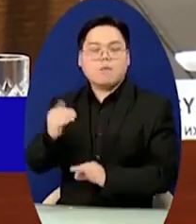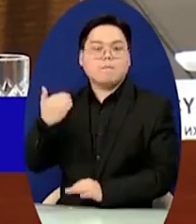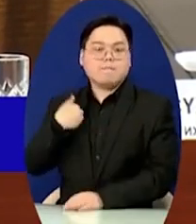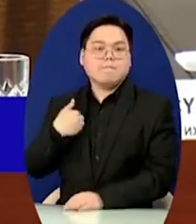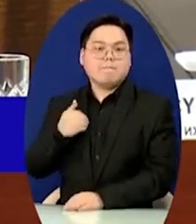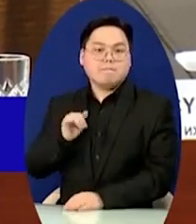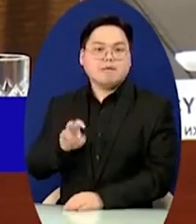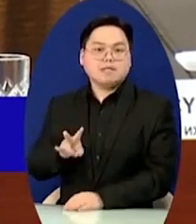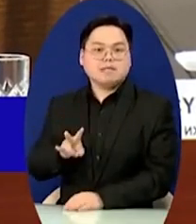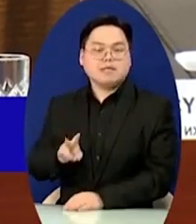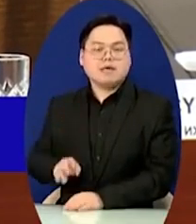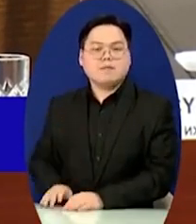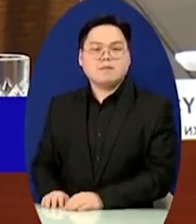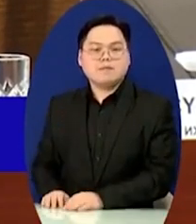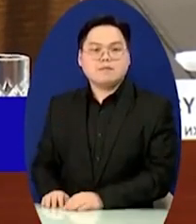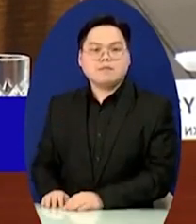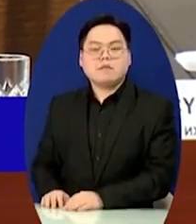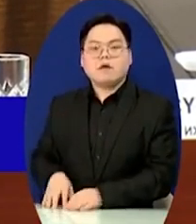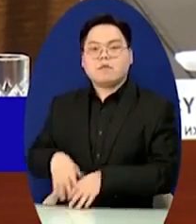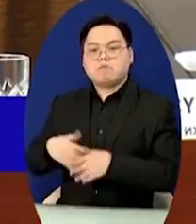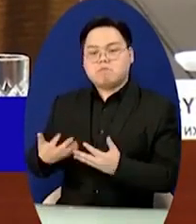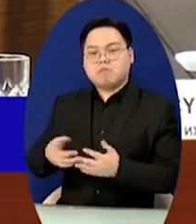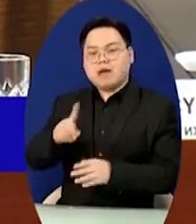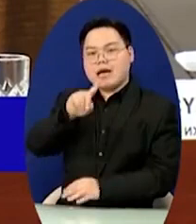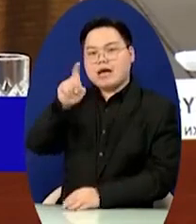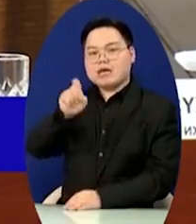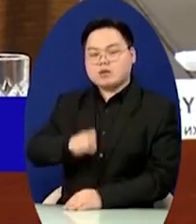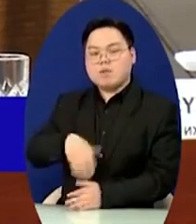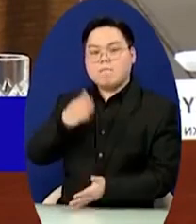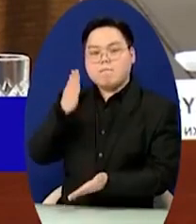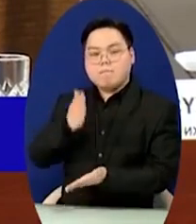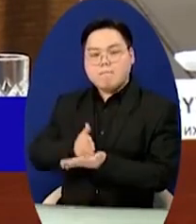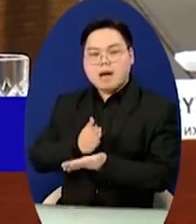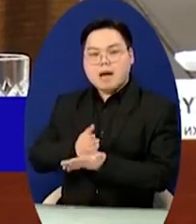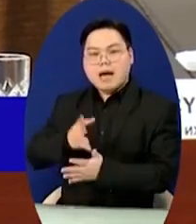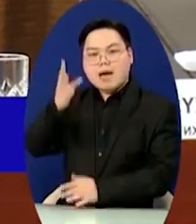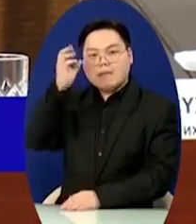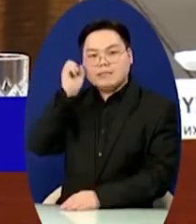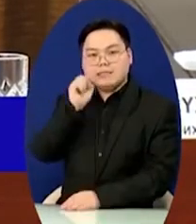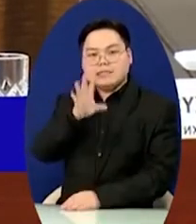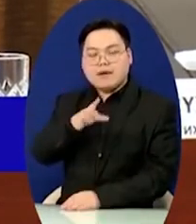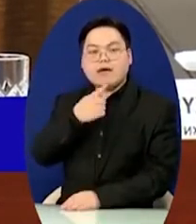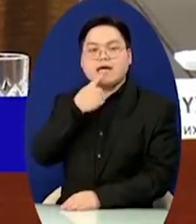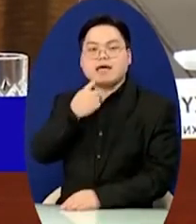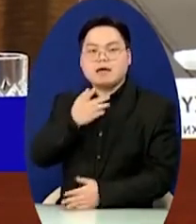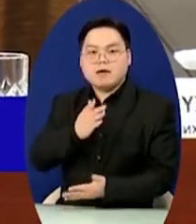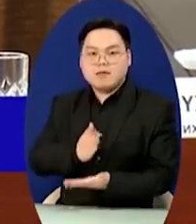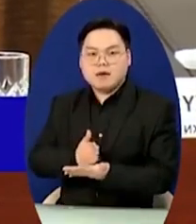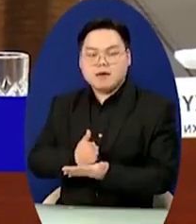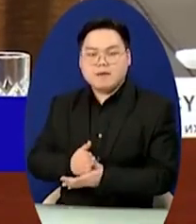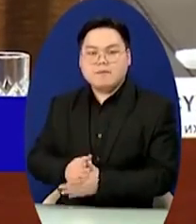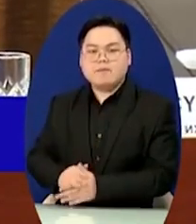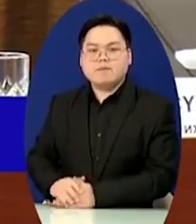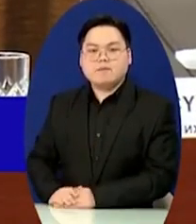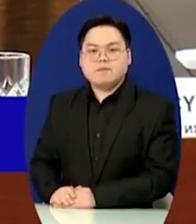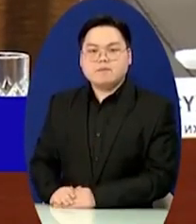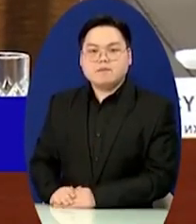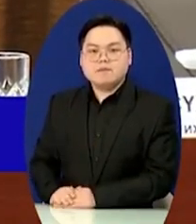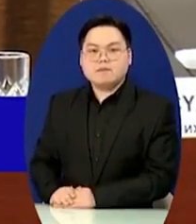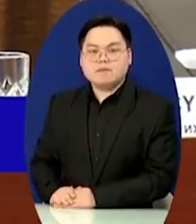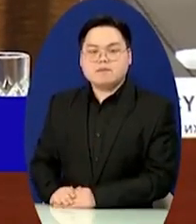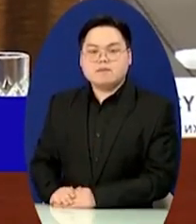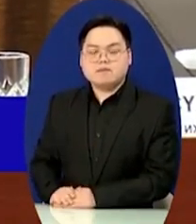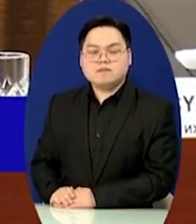байгаагүй ийм асуудал байгаа гэдгийг юуны өрд хэлье. За